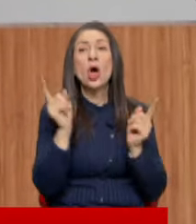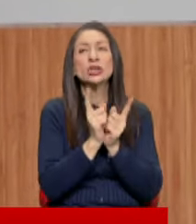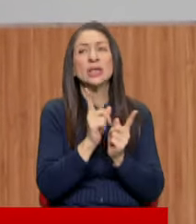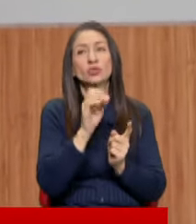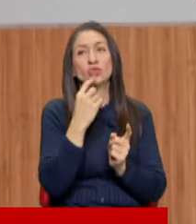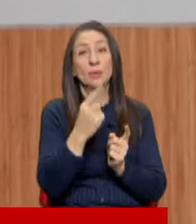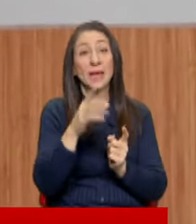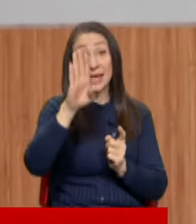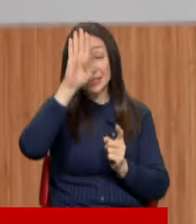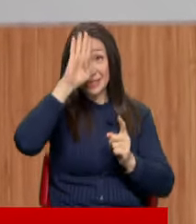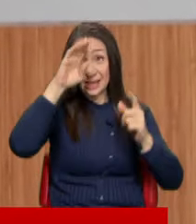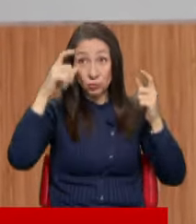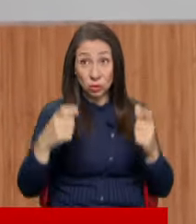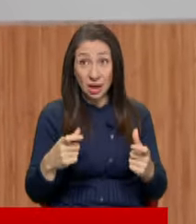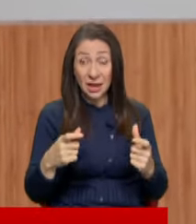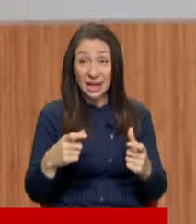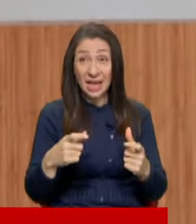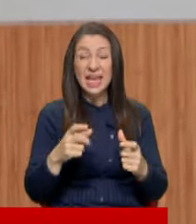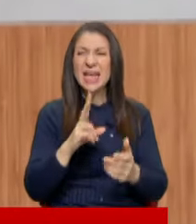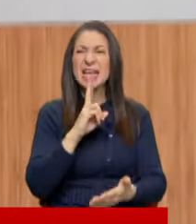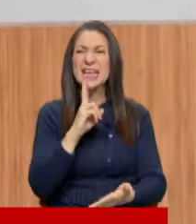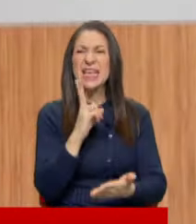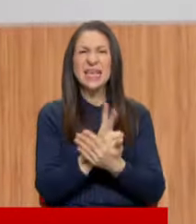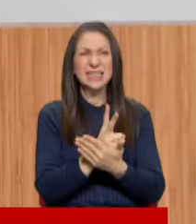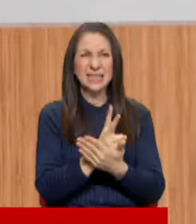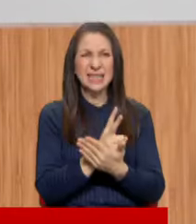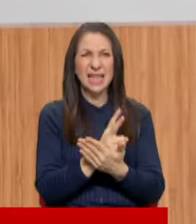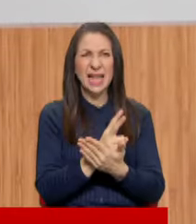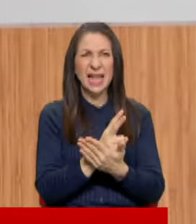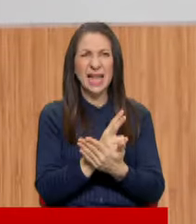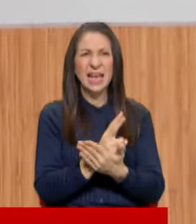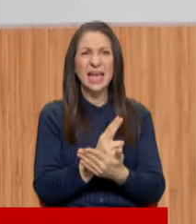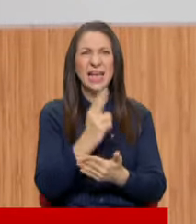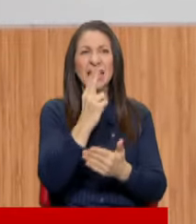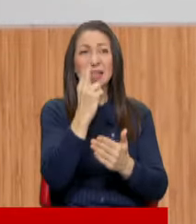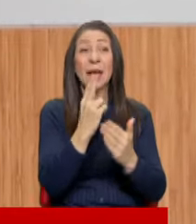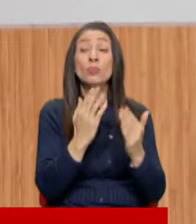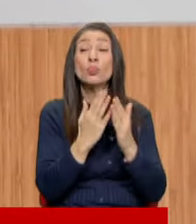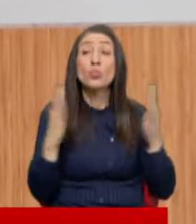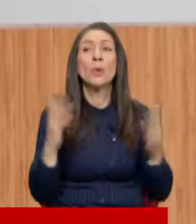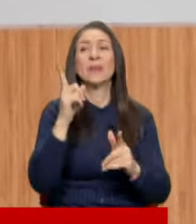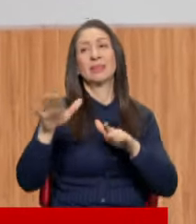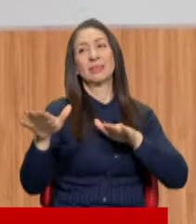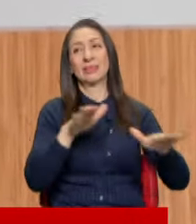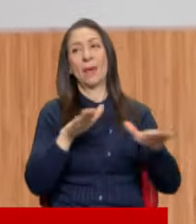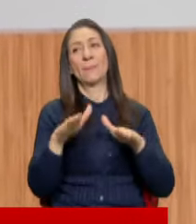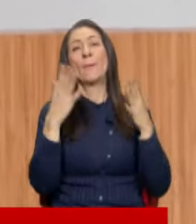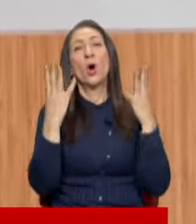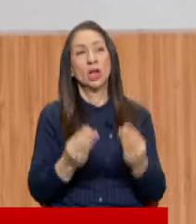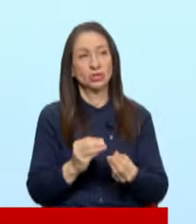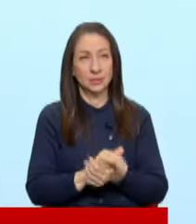söyleyeyim İstanbul'da kesinlikle 7'den büyük bir deprem